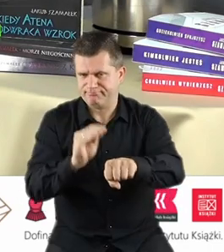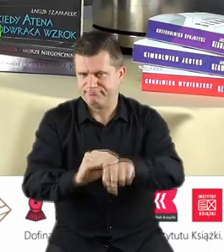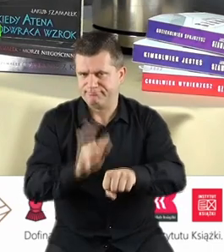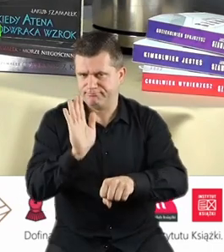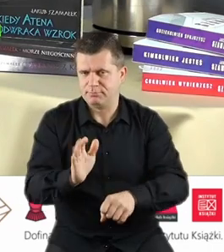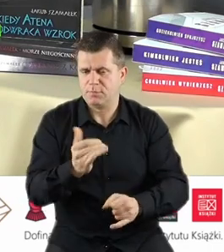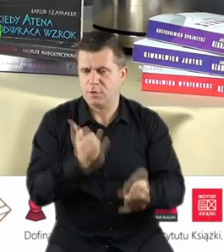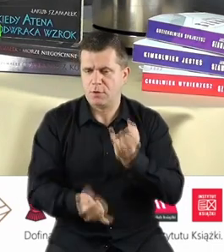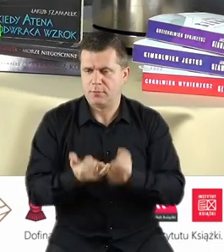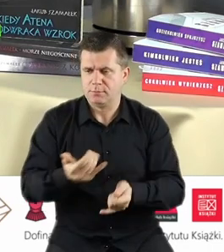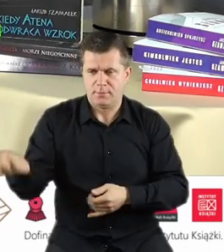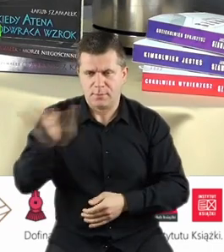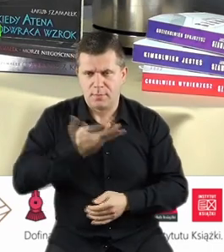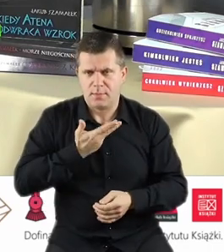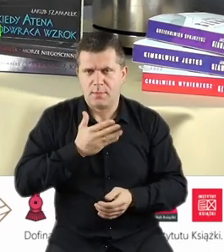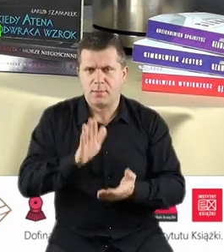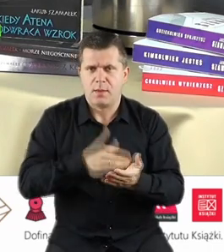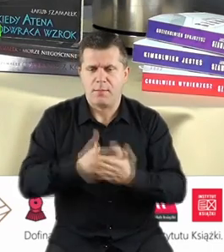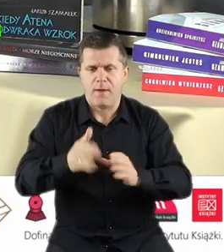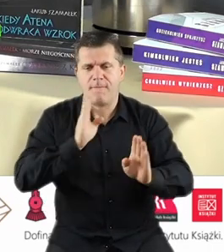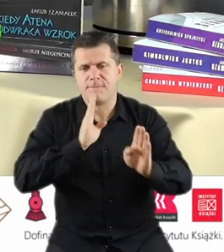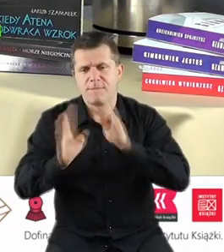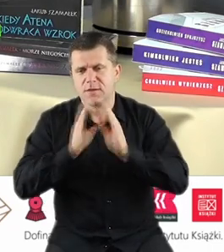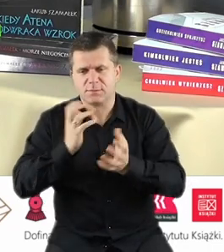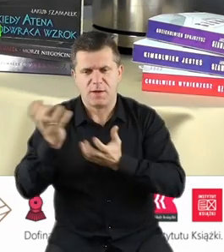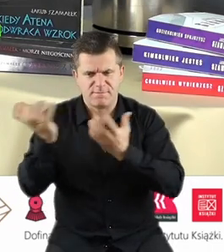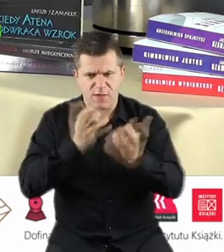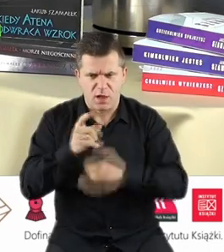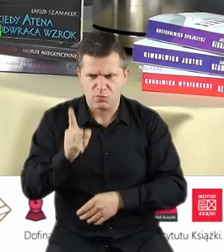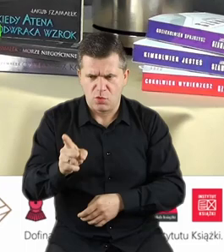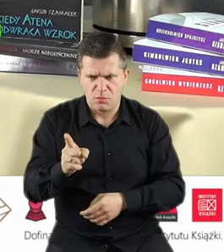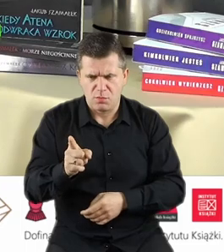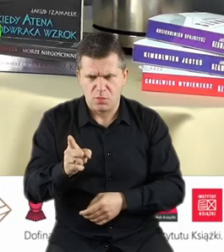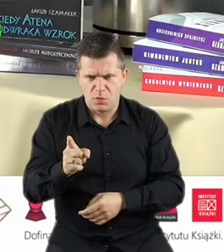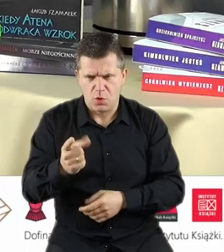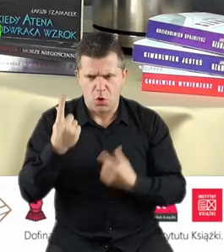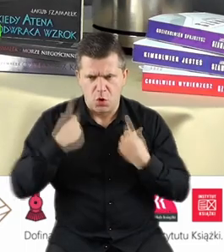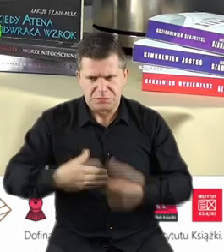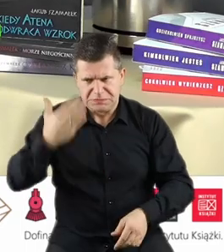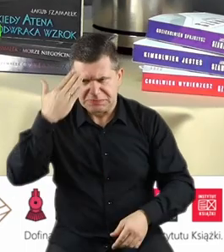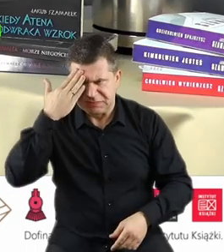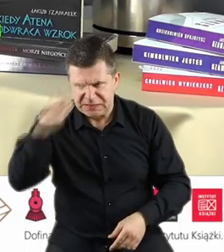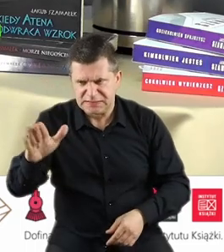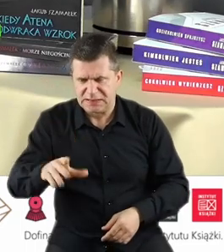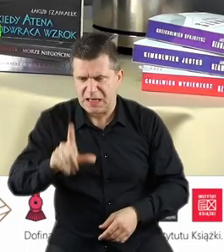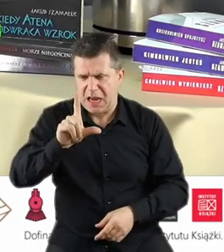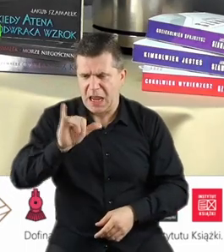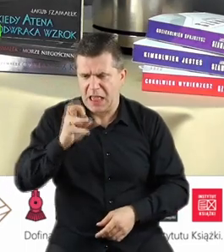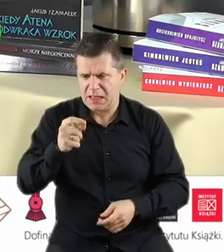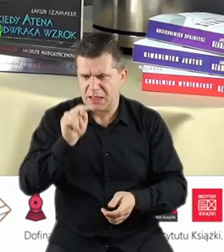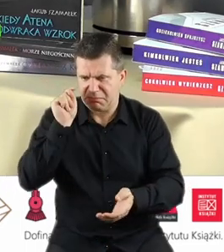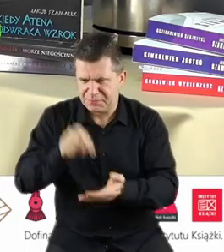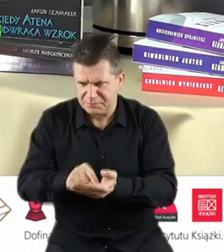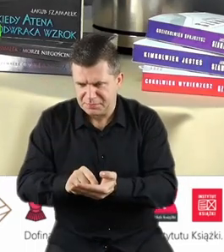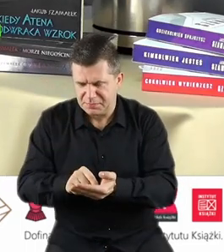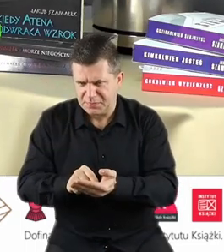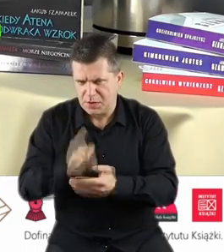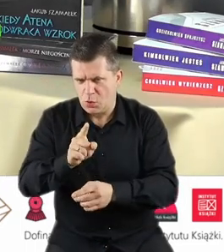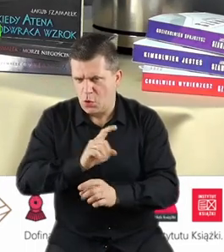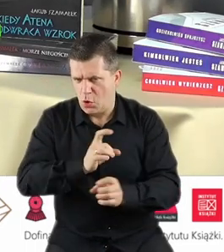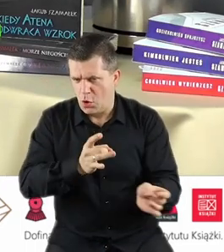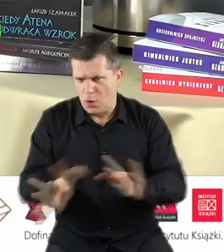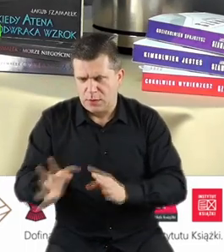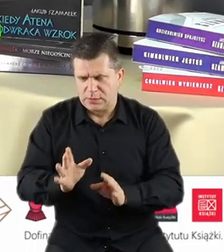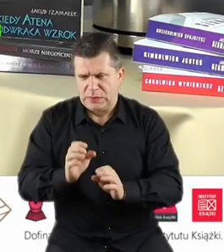jeżeli dostajemy na Facebooku wiadomość od osoby, której nie znamy, z linkiem do kliknięcia, to